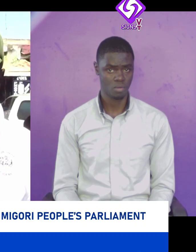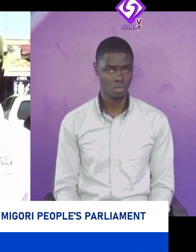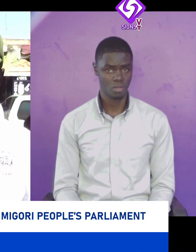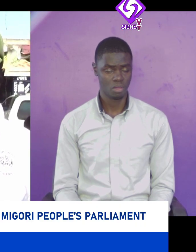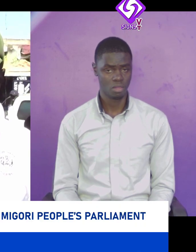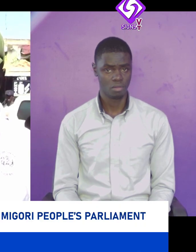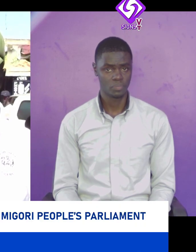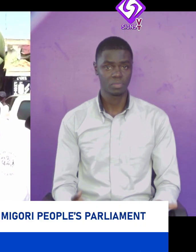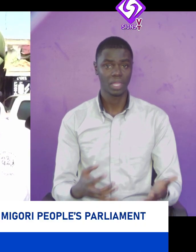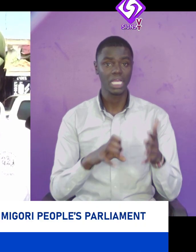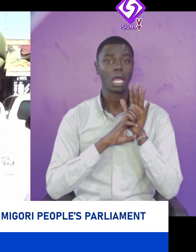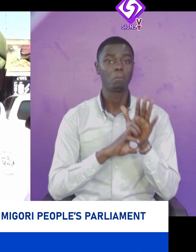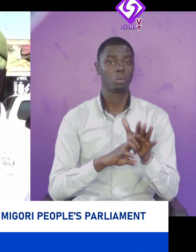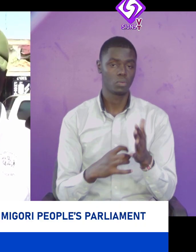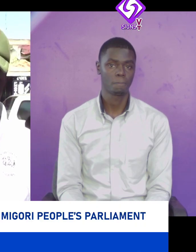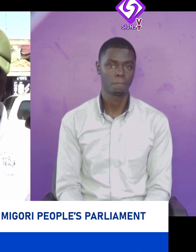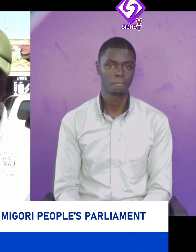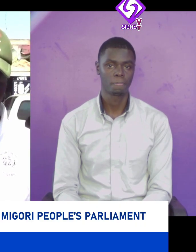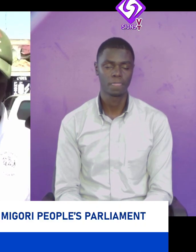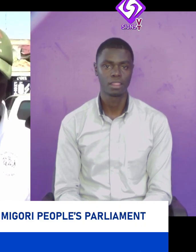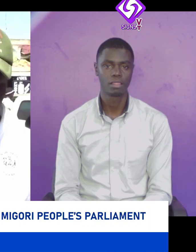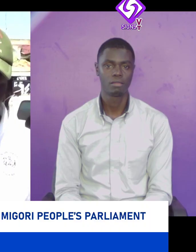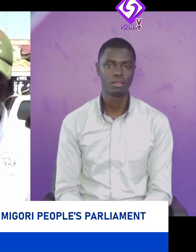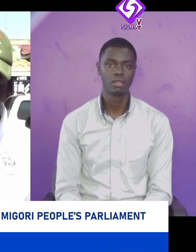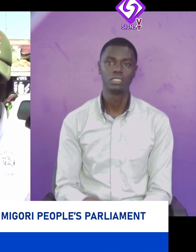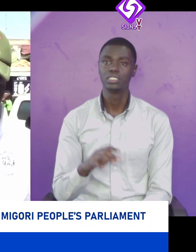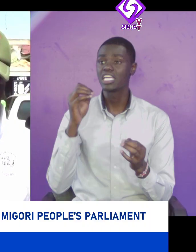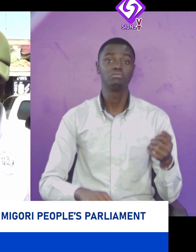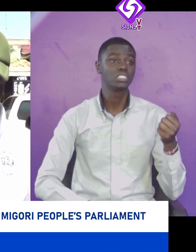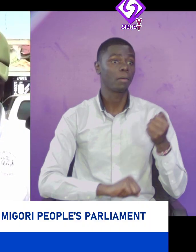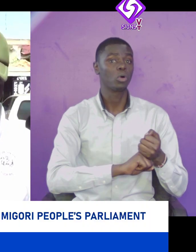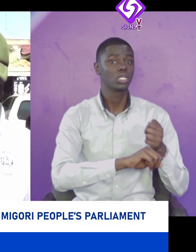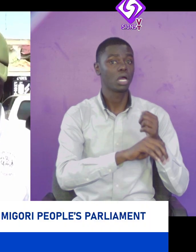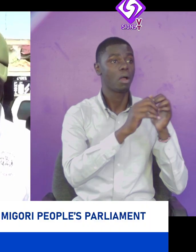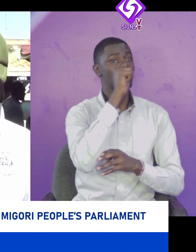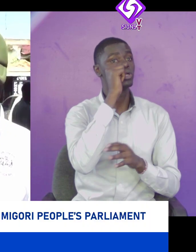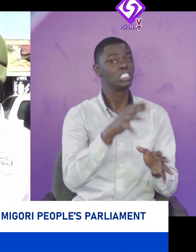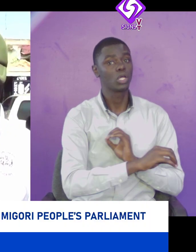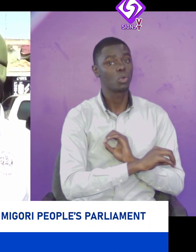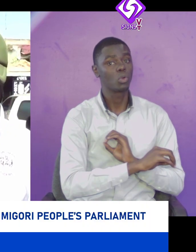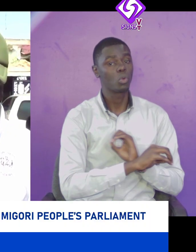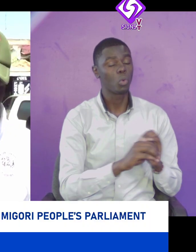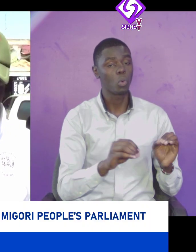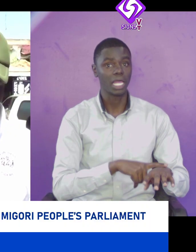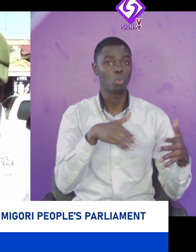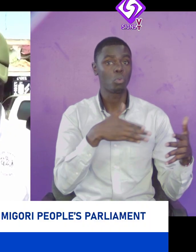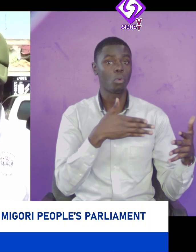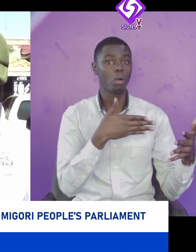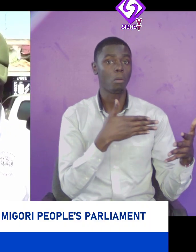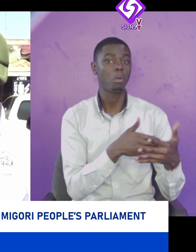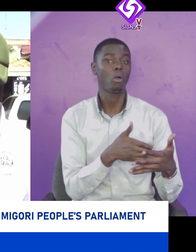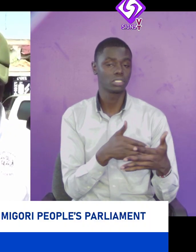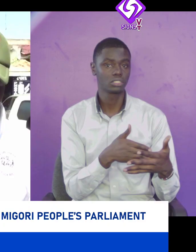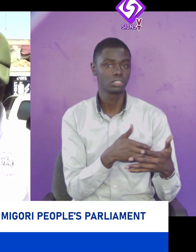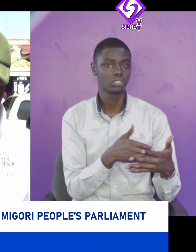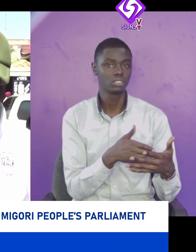mfano wewe uungi mkono mwanasiasa mwingine, sasa ikifika hiyo wakati unazuiliwa, ama pengine